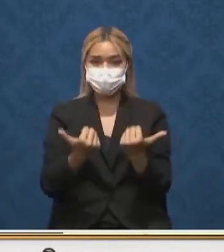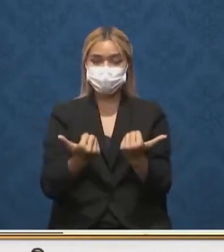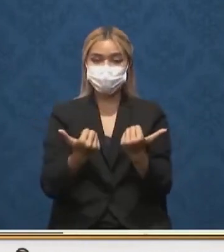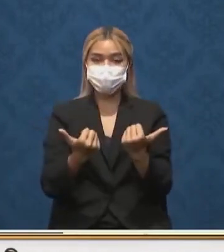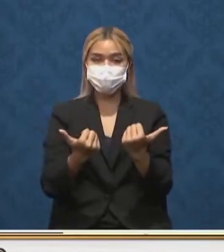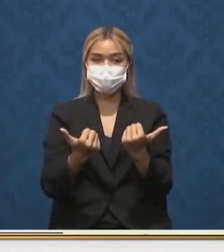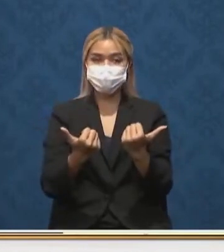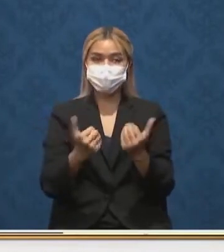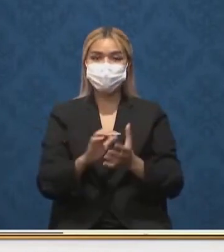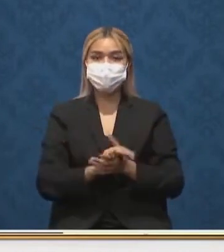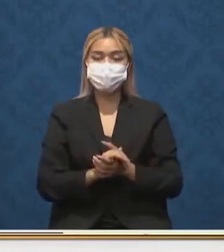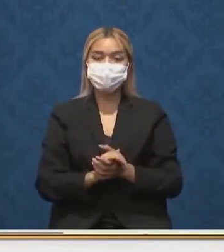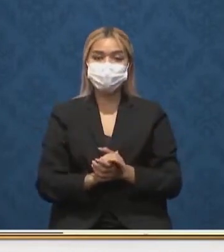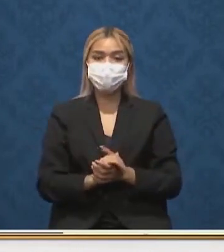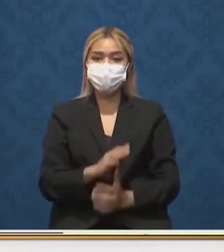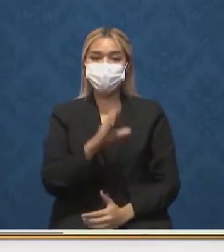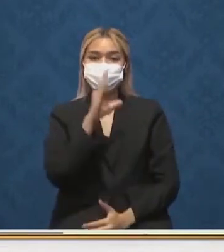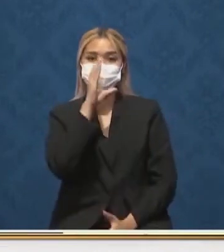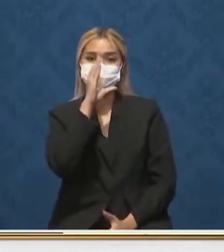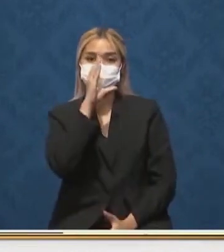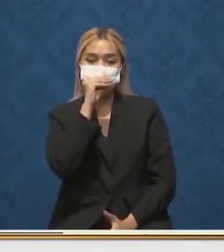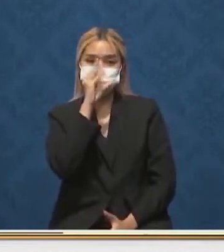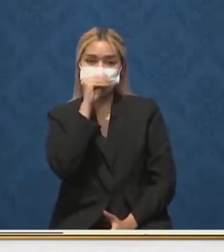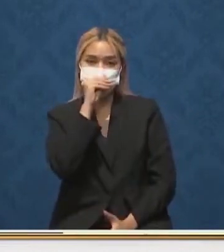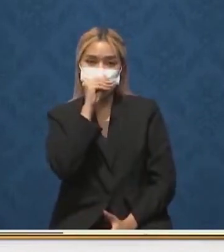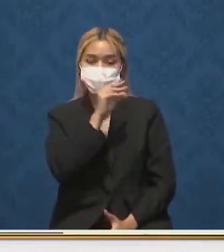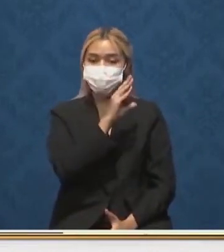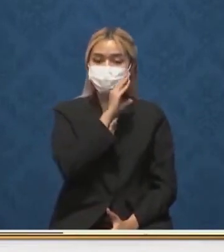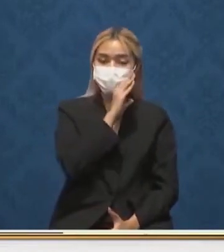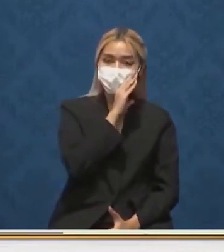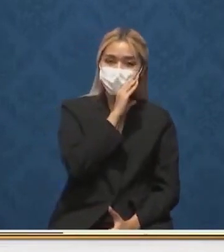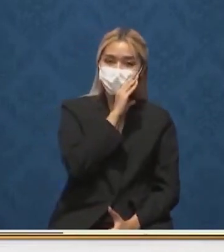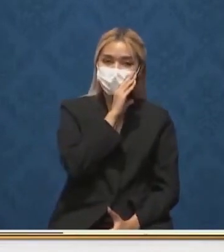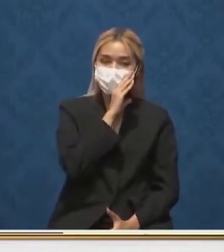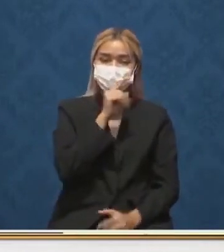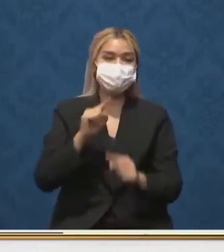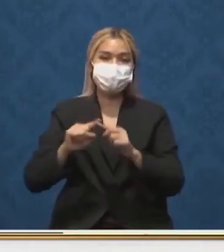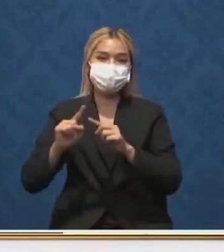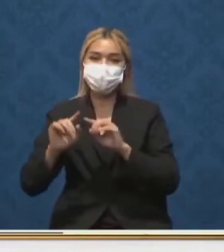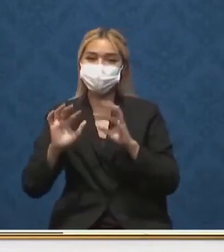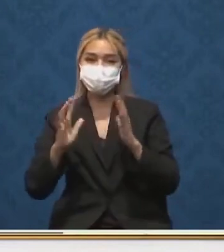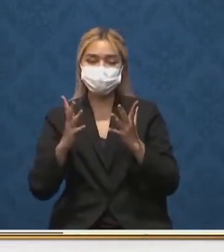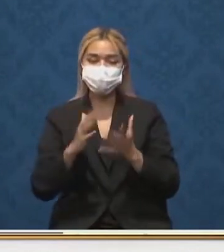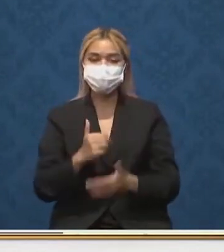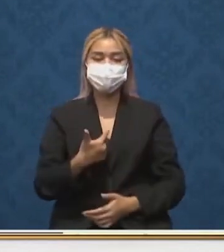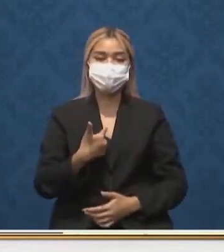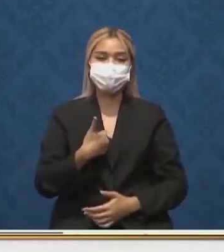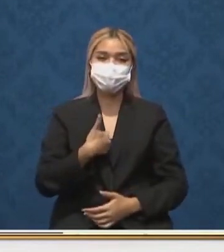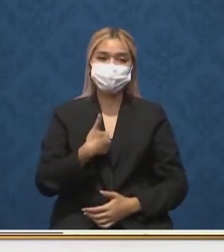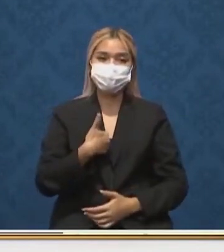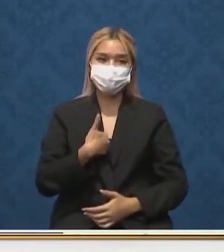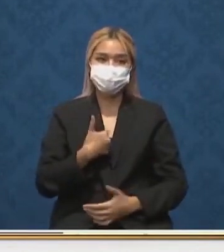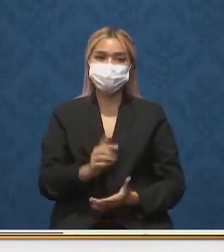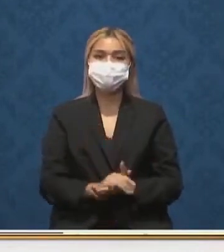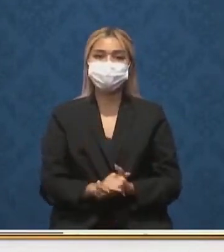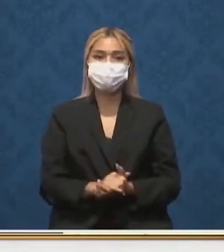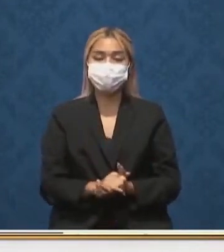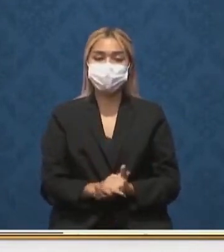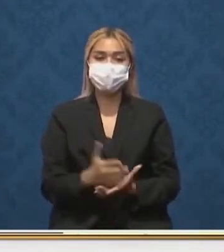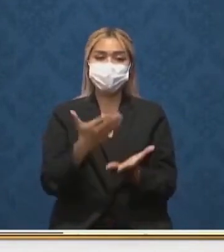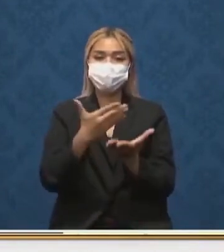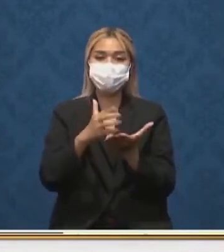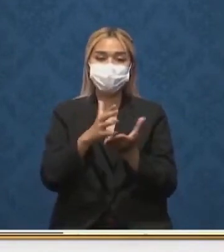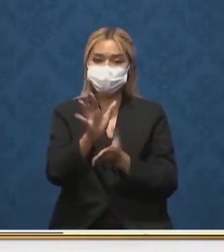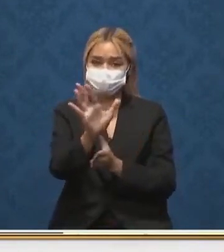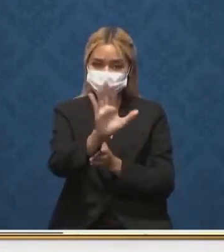คนะแแนนว่าผมไปยืนถอยู่ตรงที่ใดในชีวิตผมไม่เคยมีที่ดินที่ใดที่ไม่ใช่ที่ที่ผมผ่อนอยู่แล้วผมอยู่